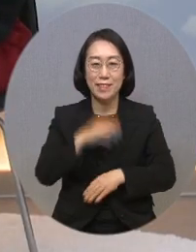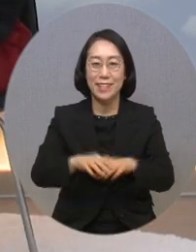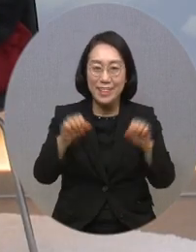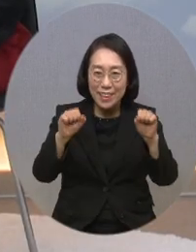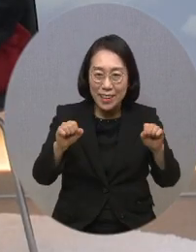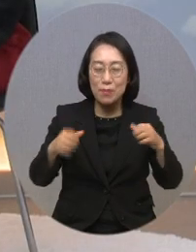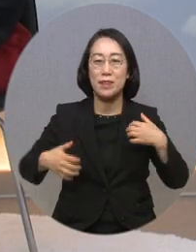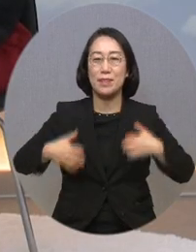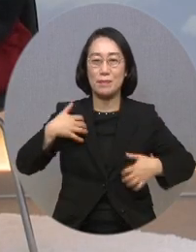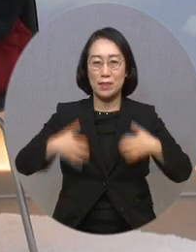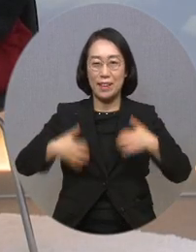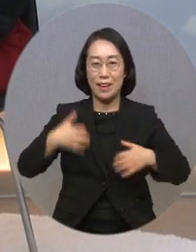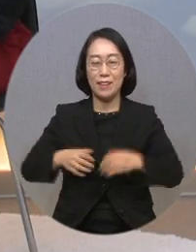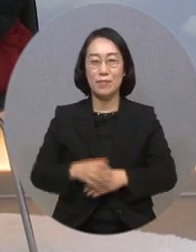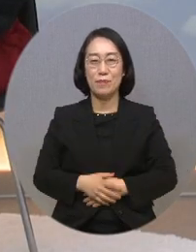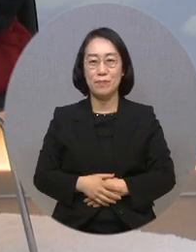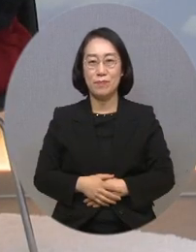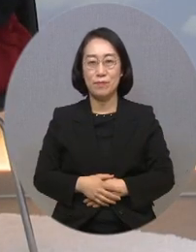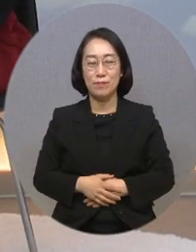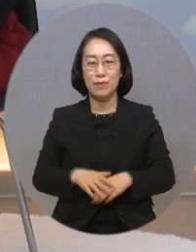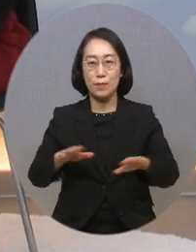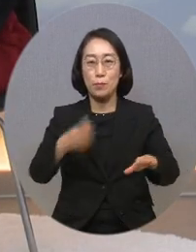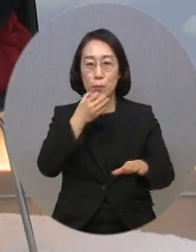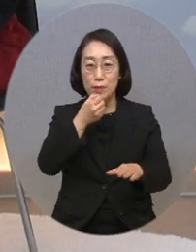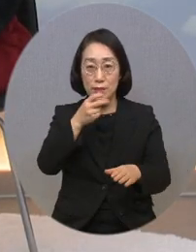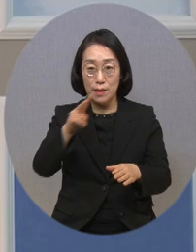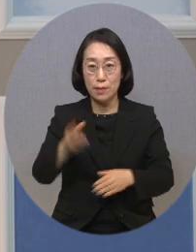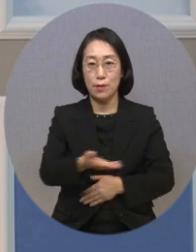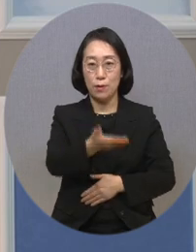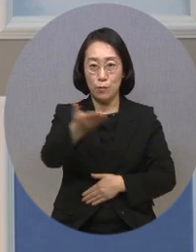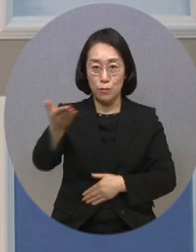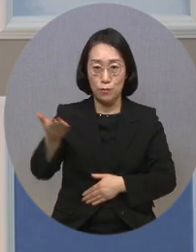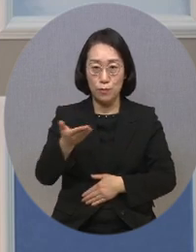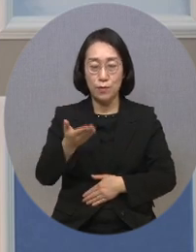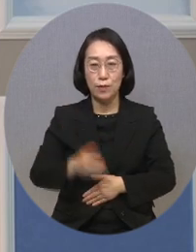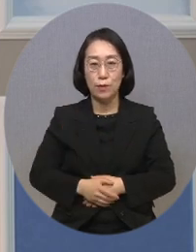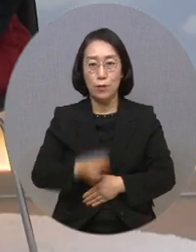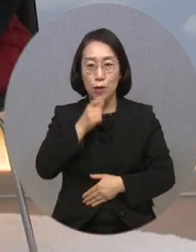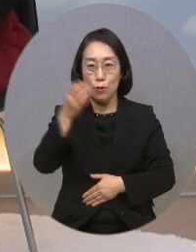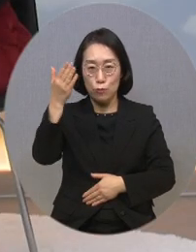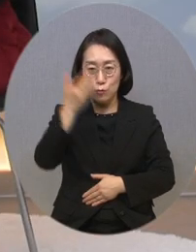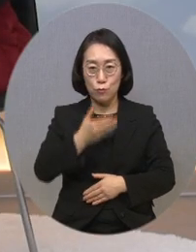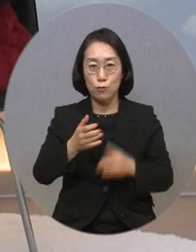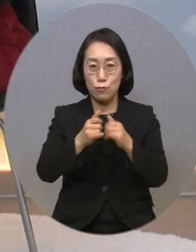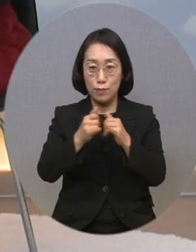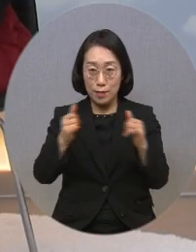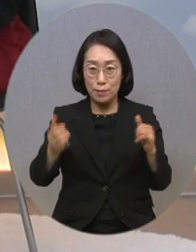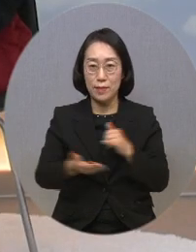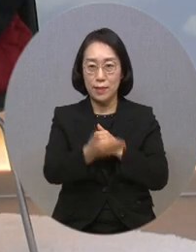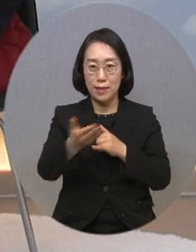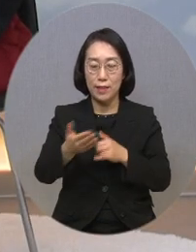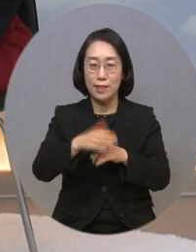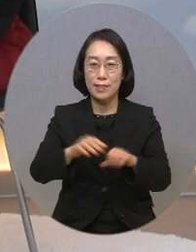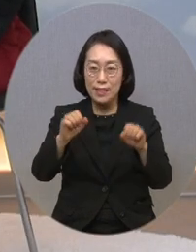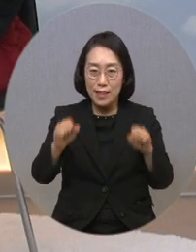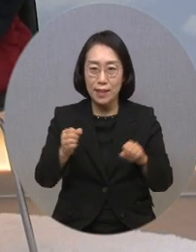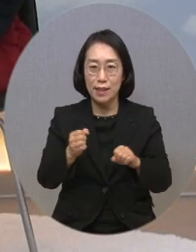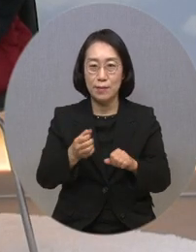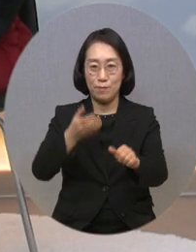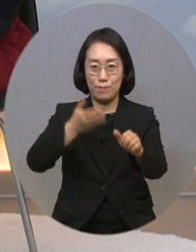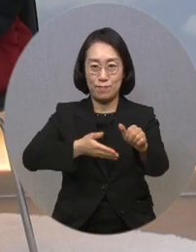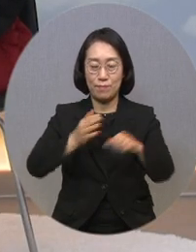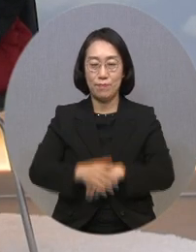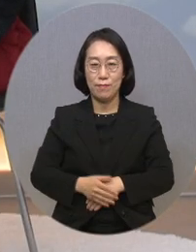반갑습니다. 네, 반갑습니다. 네. 의원님, 복지TV 시청자 여러분과 여수 시민들께 인사 말씀 먼저 부탁드리겠습니다. 예, 시청자